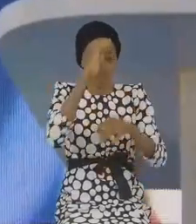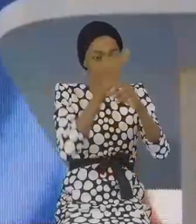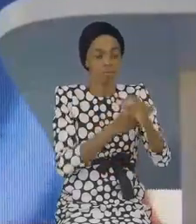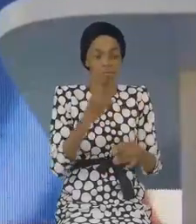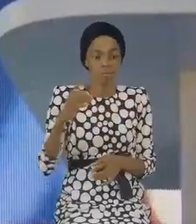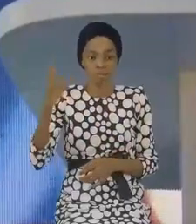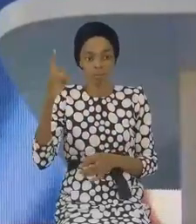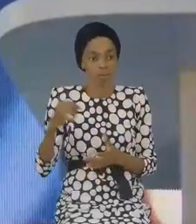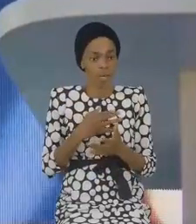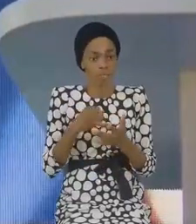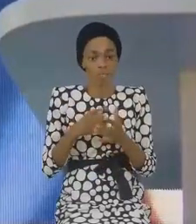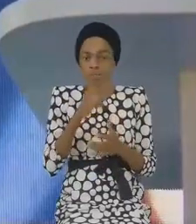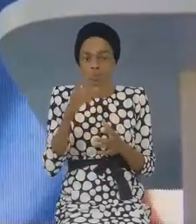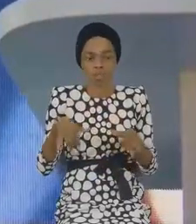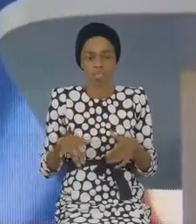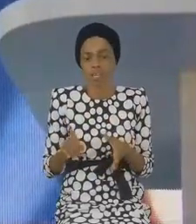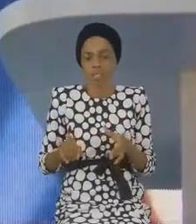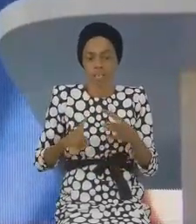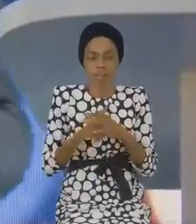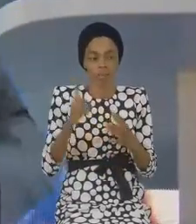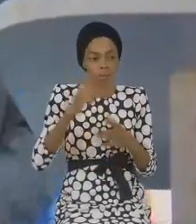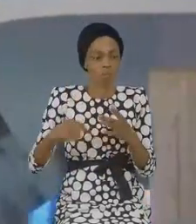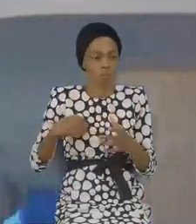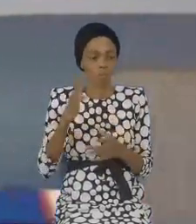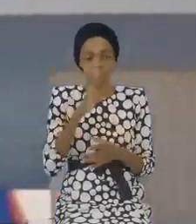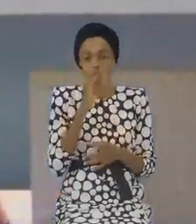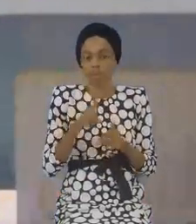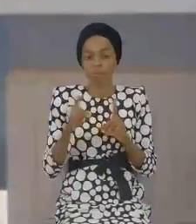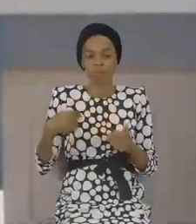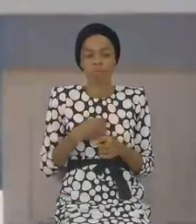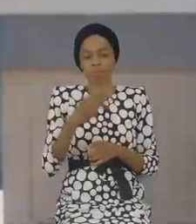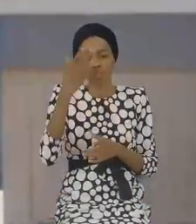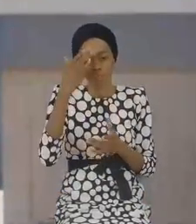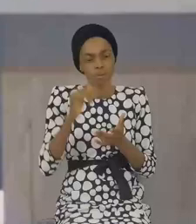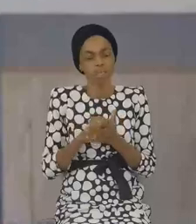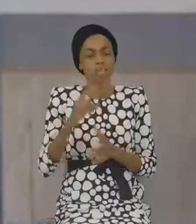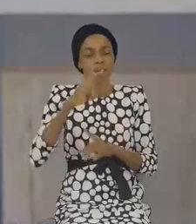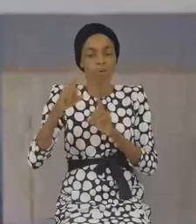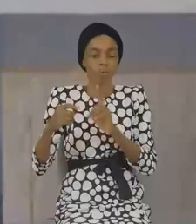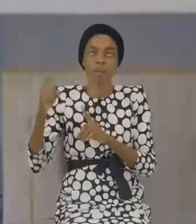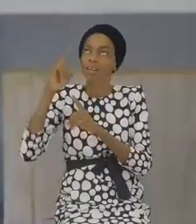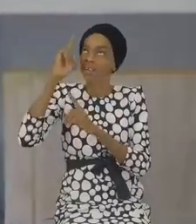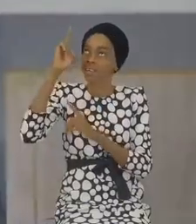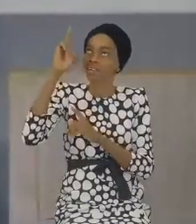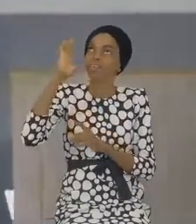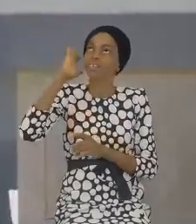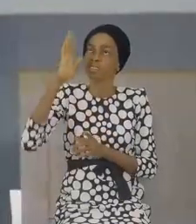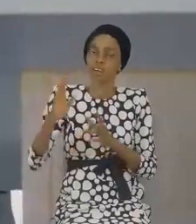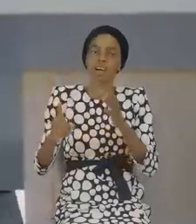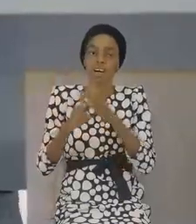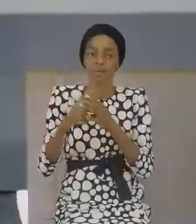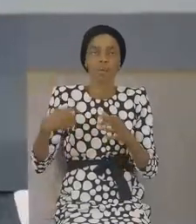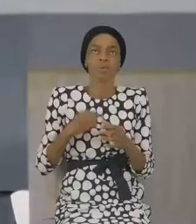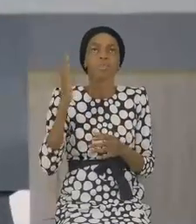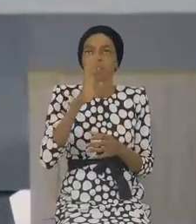encore été manifesté. Mais nous savons que lorsque cela sera manifesté, nous serons semblables à lui.